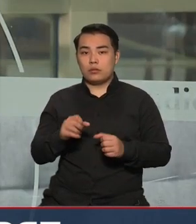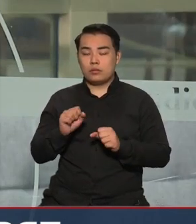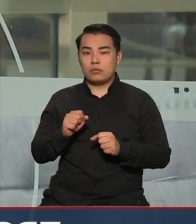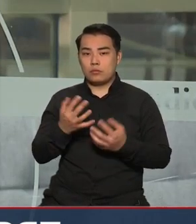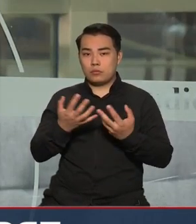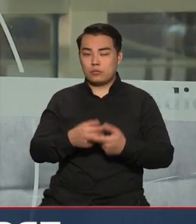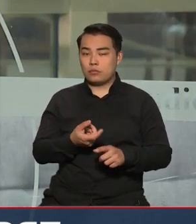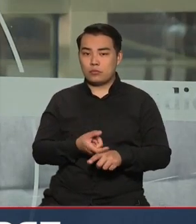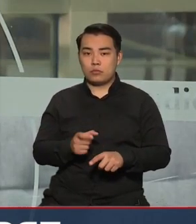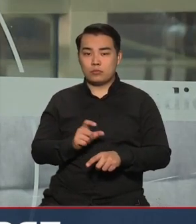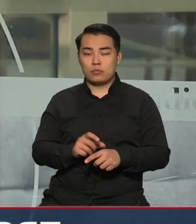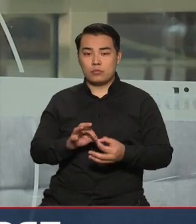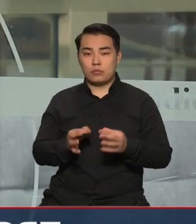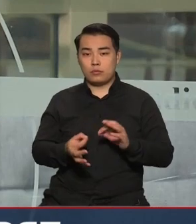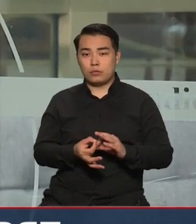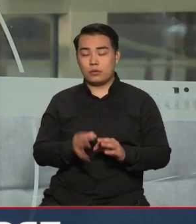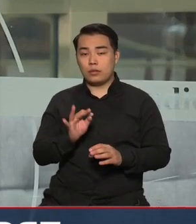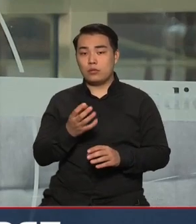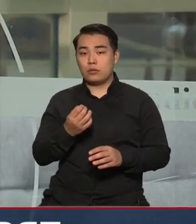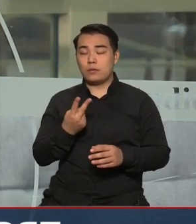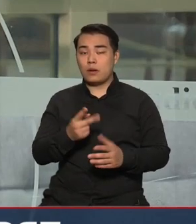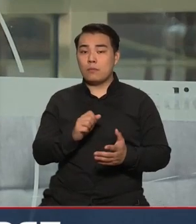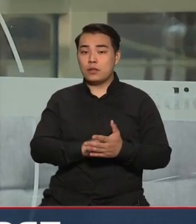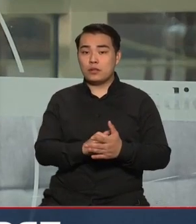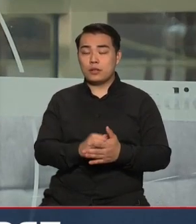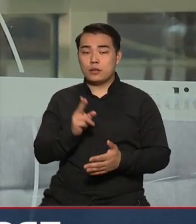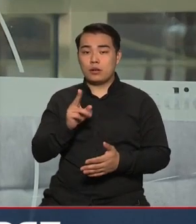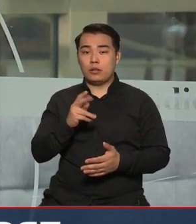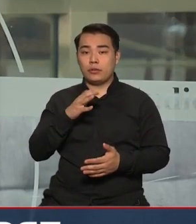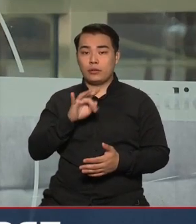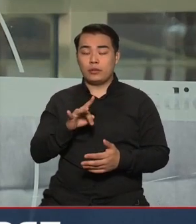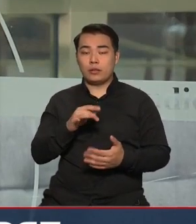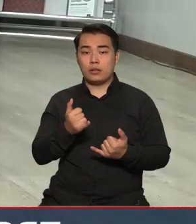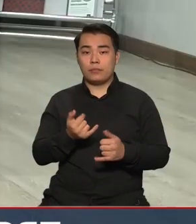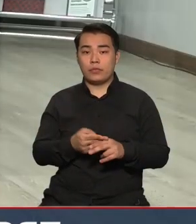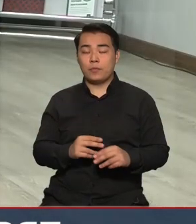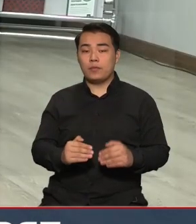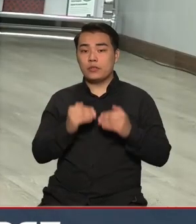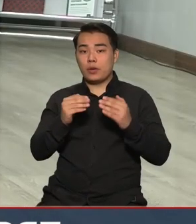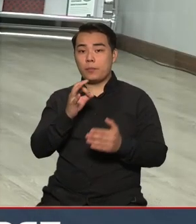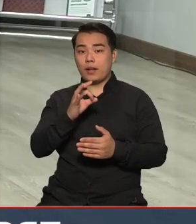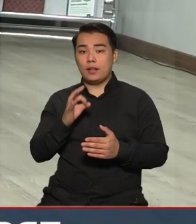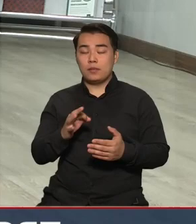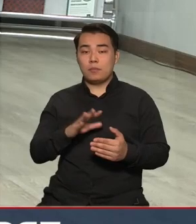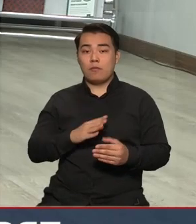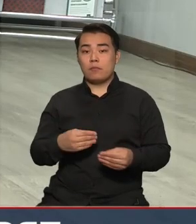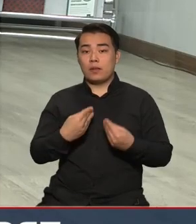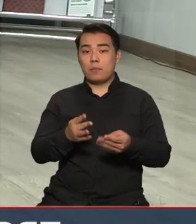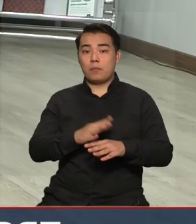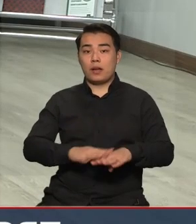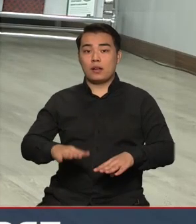сложно. Вторая причина там по коллекторам, учитывая, что там высокие проценты ставки дают банкам